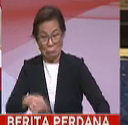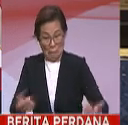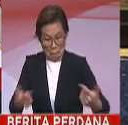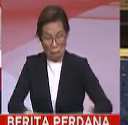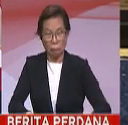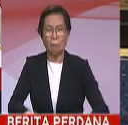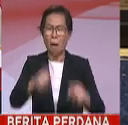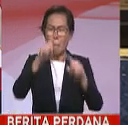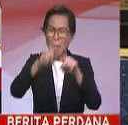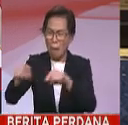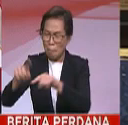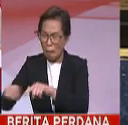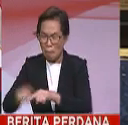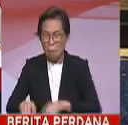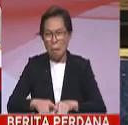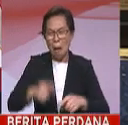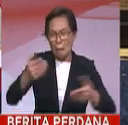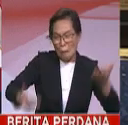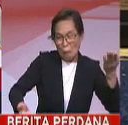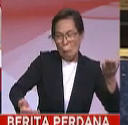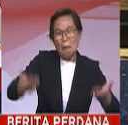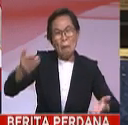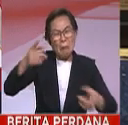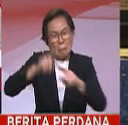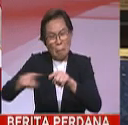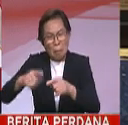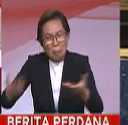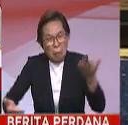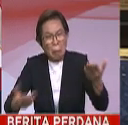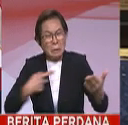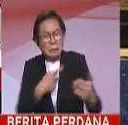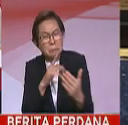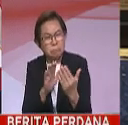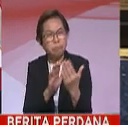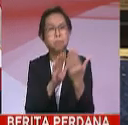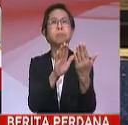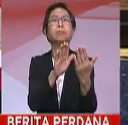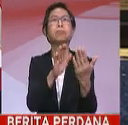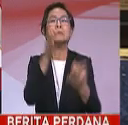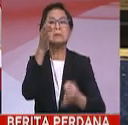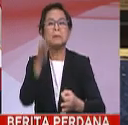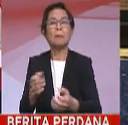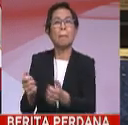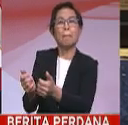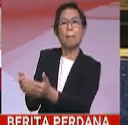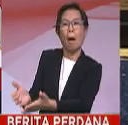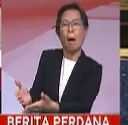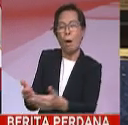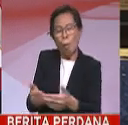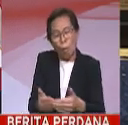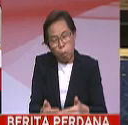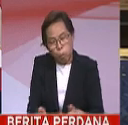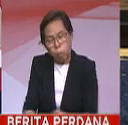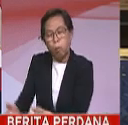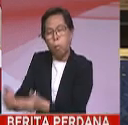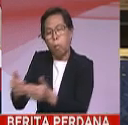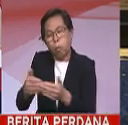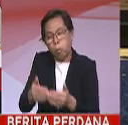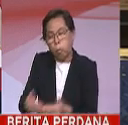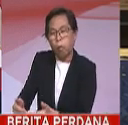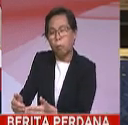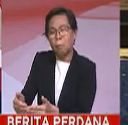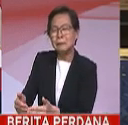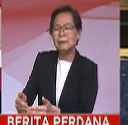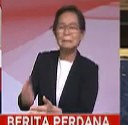dengan pelbagai kemungkinan yang terpaksa kita hadapi sekiranya dibiarkan berlarutan tanpa sebarang